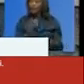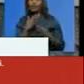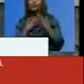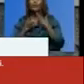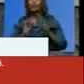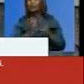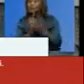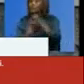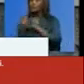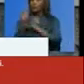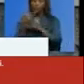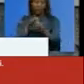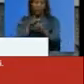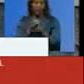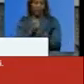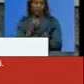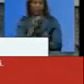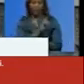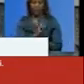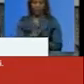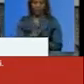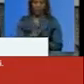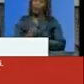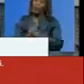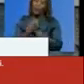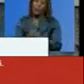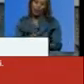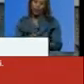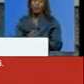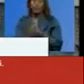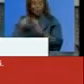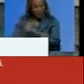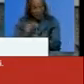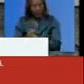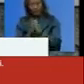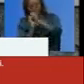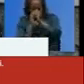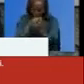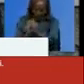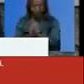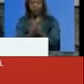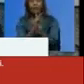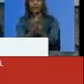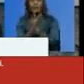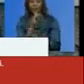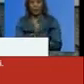ምኞታችን ብቻውን በቂ አይደለም መስራት መትጋት መታገል